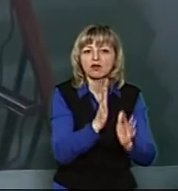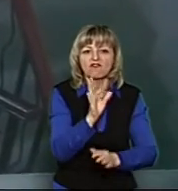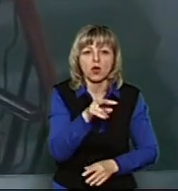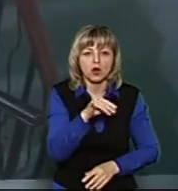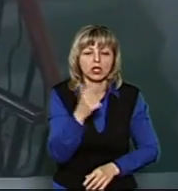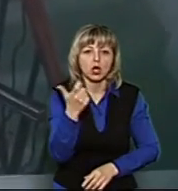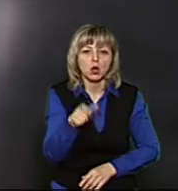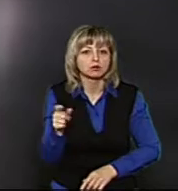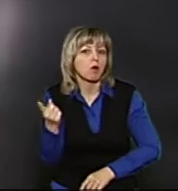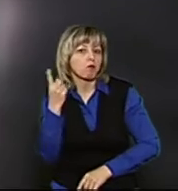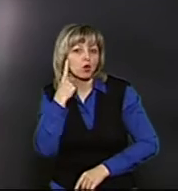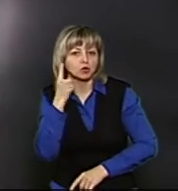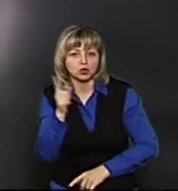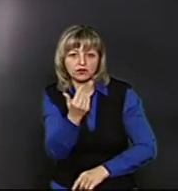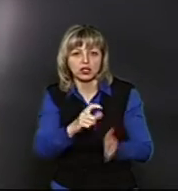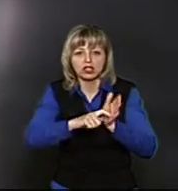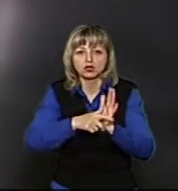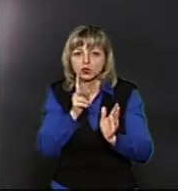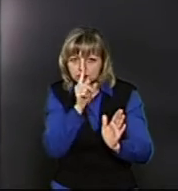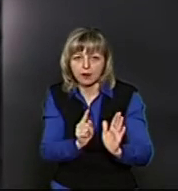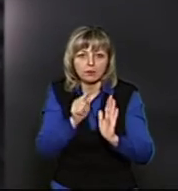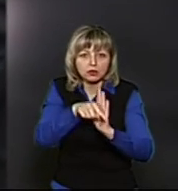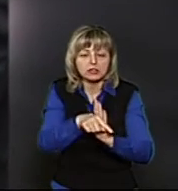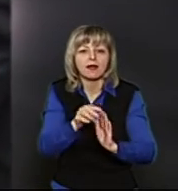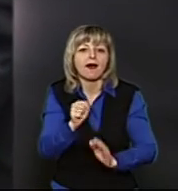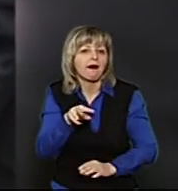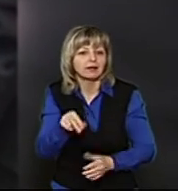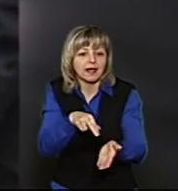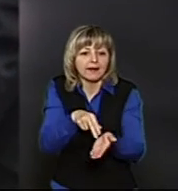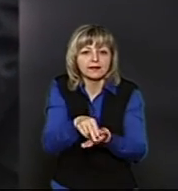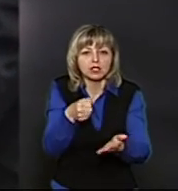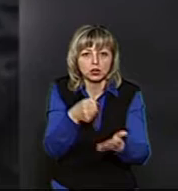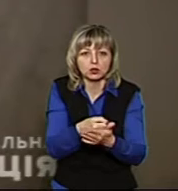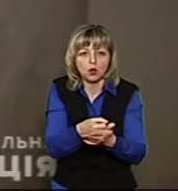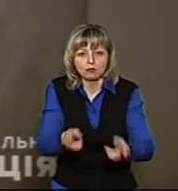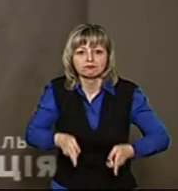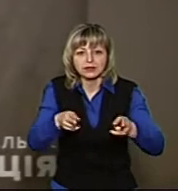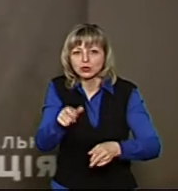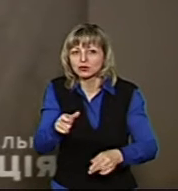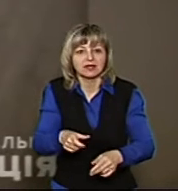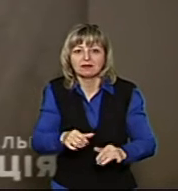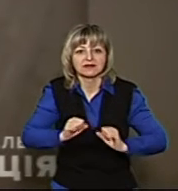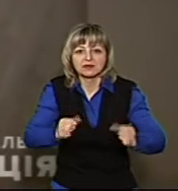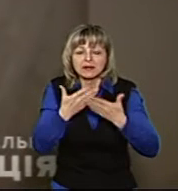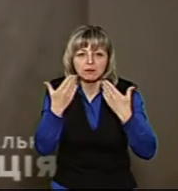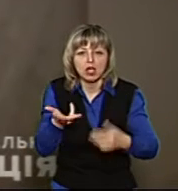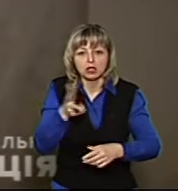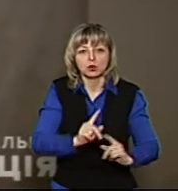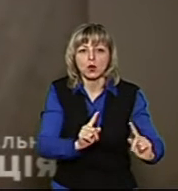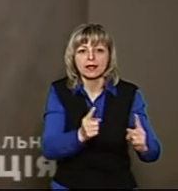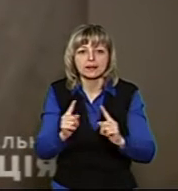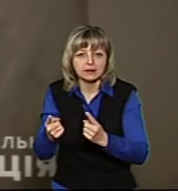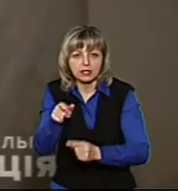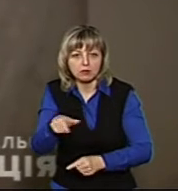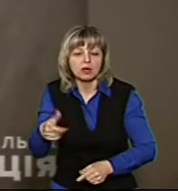Волі господарі почули, що в їхнє житло хтось проник, але виходити до злочинців не наважились. Усі троє затриманих –